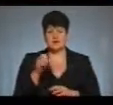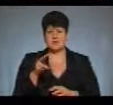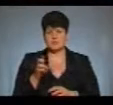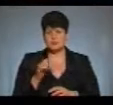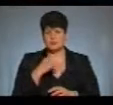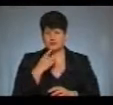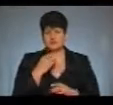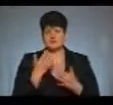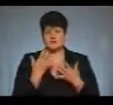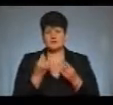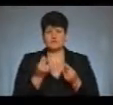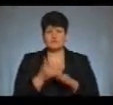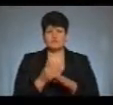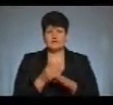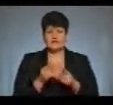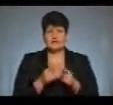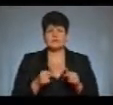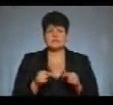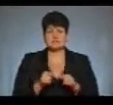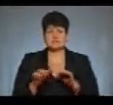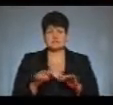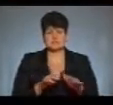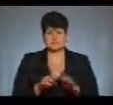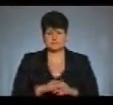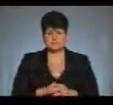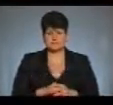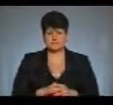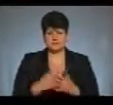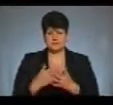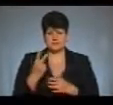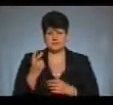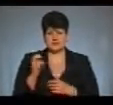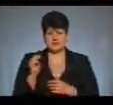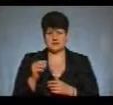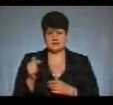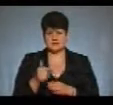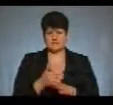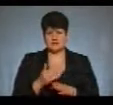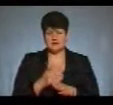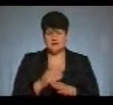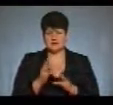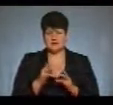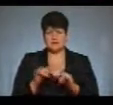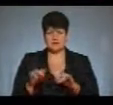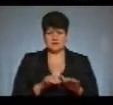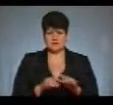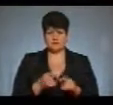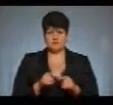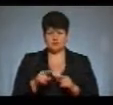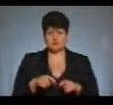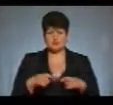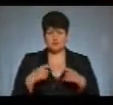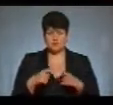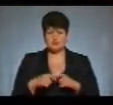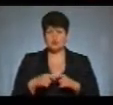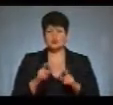їхнього міністерства виділили на організацію заходу. Близько 200 000 гривень воно виділяється безпосередньо на події. В цьому забігу у студентській